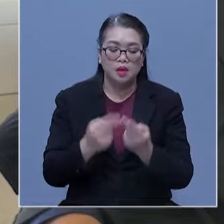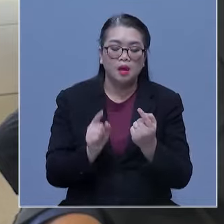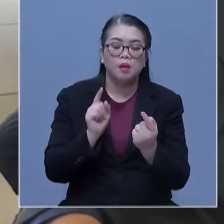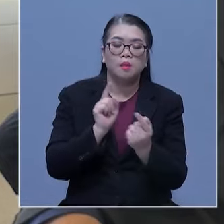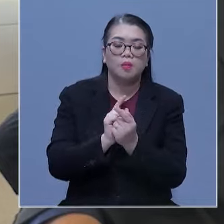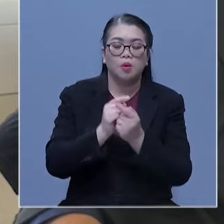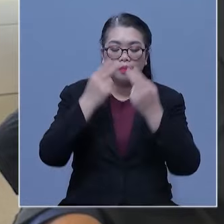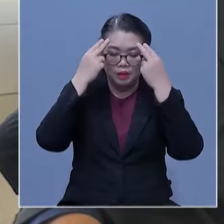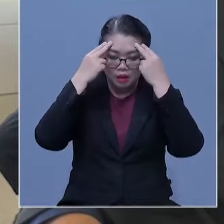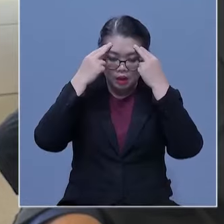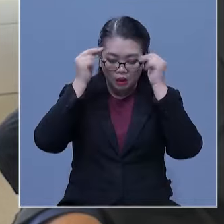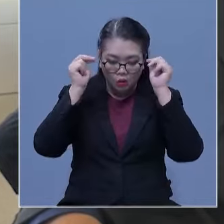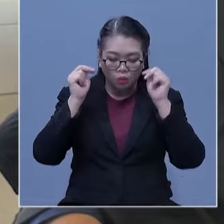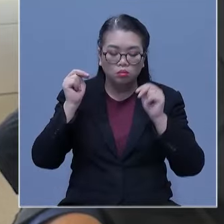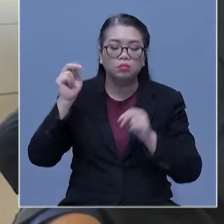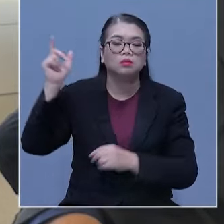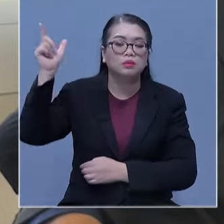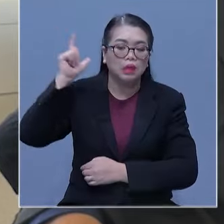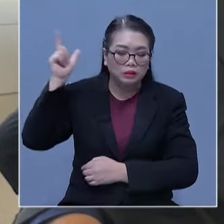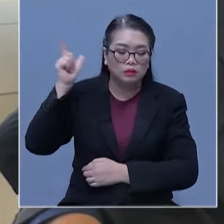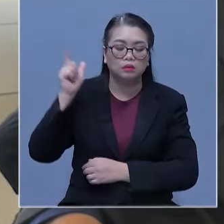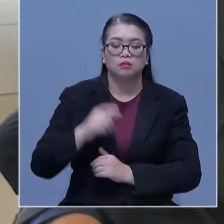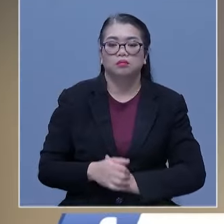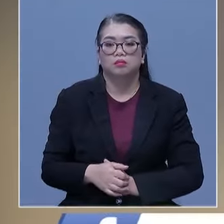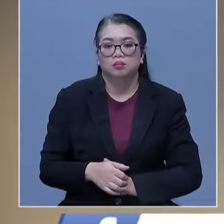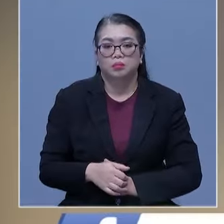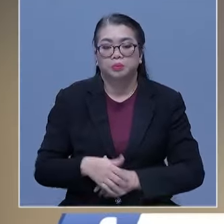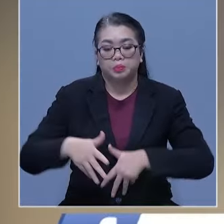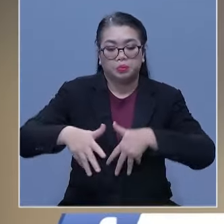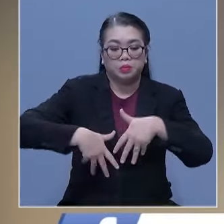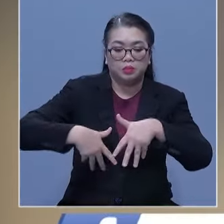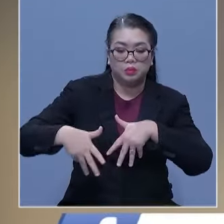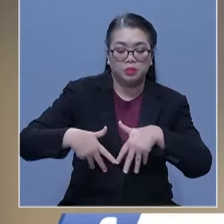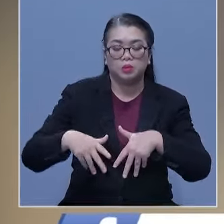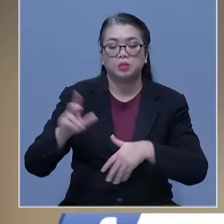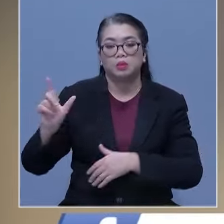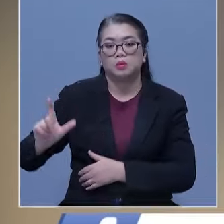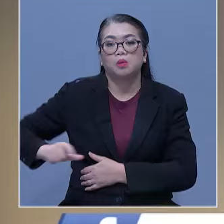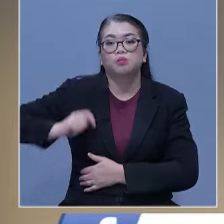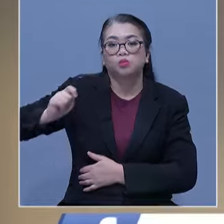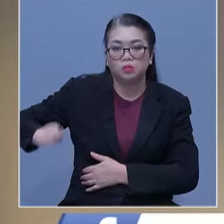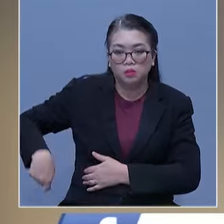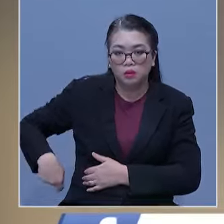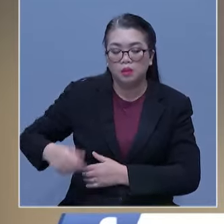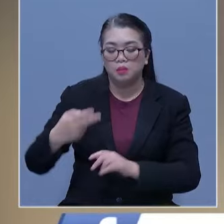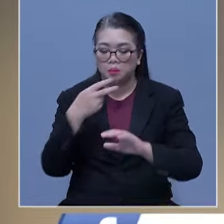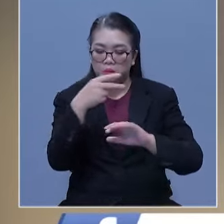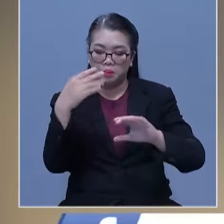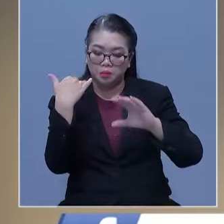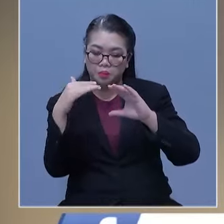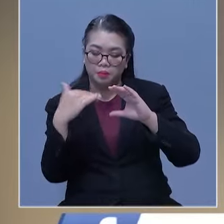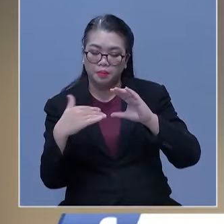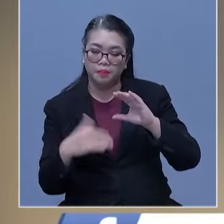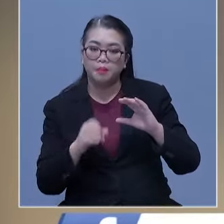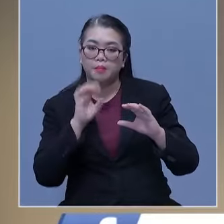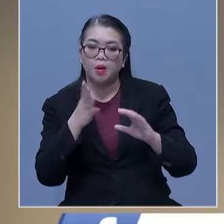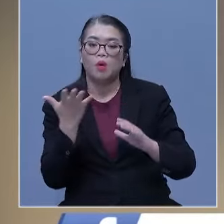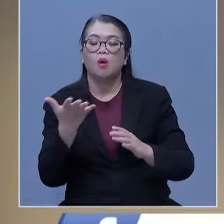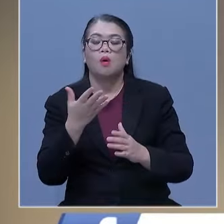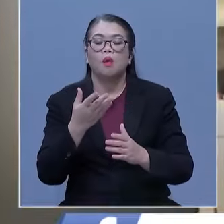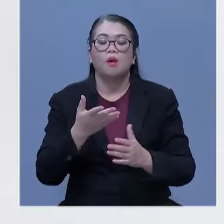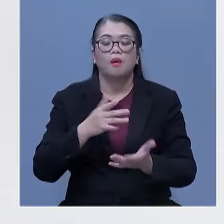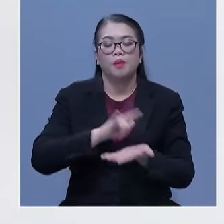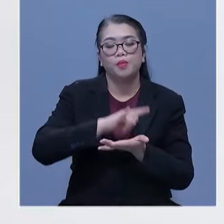ชินวัตรอดีตนายกรัฐมนตรีของไทยก็มีประชาชนเชาวกัมพูชานะครับหลายคนเข้ามาคอมเมนต์ก็บอกว่าขอให้เดิน